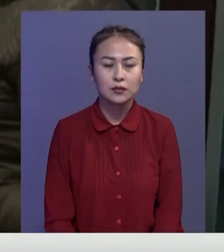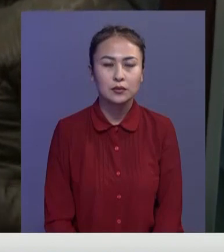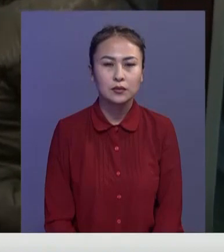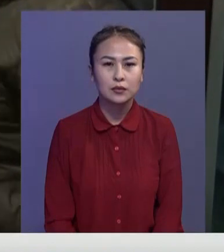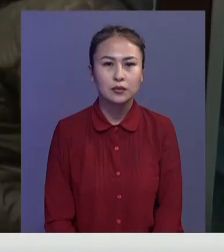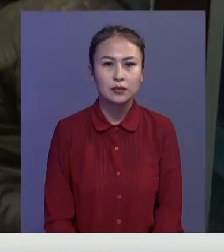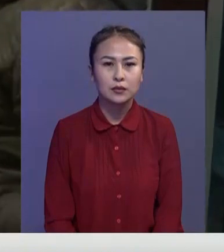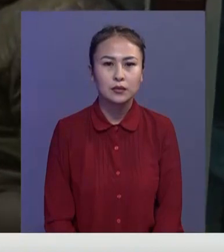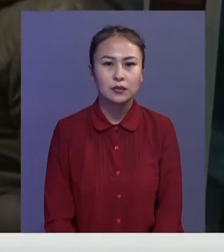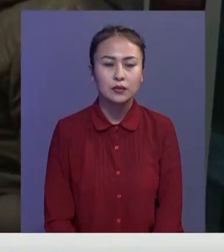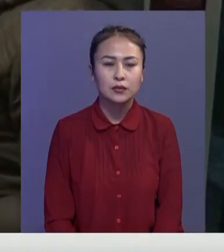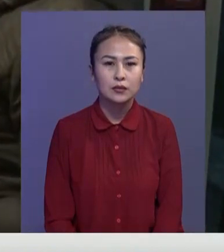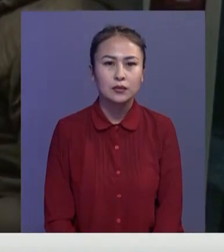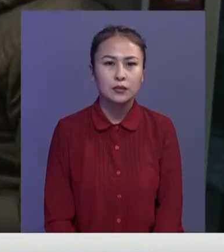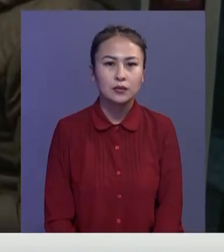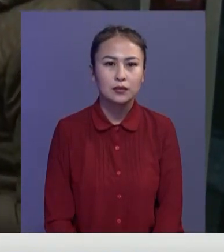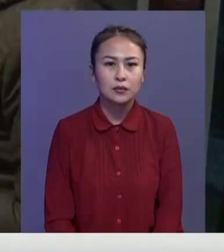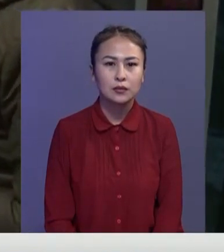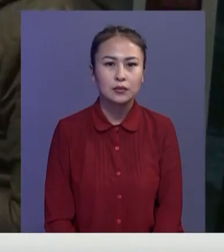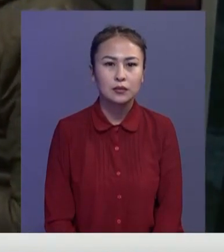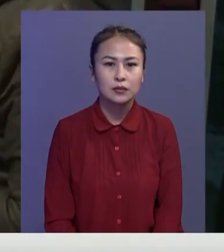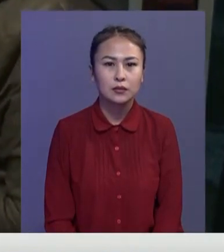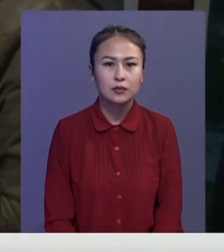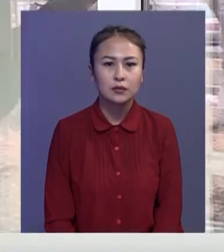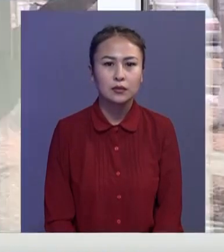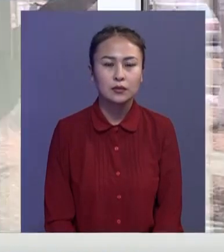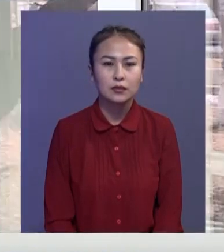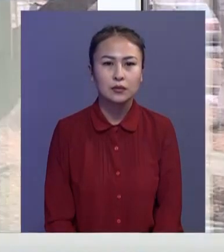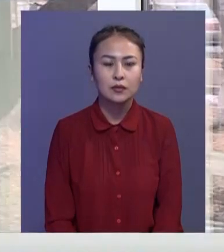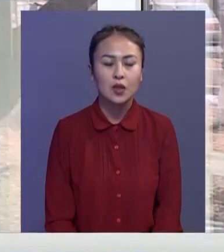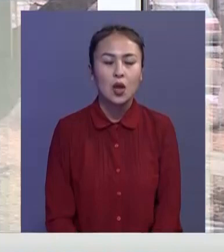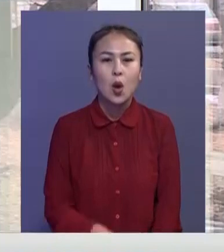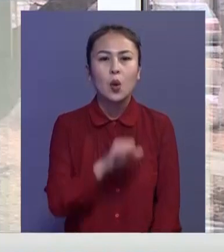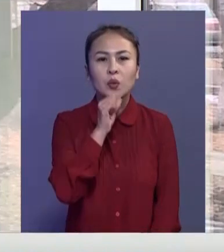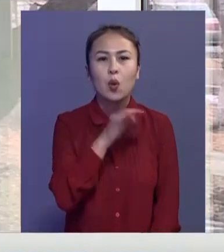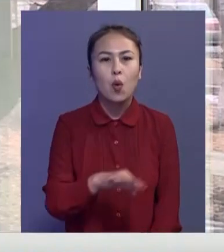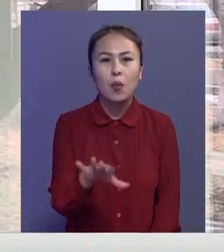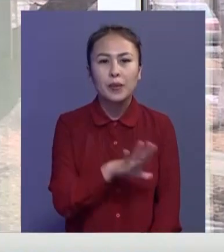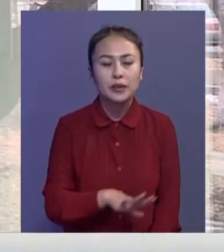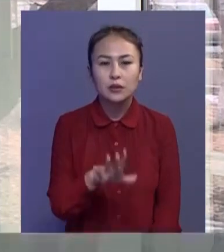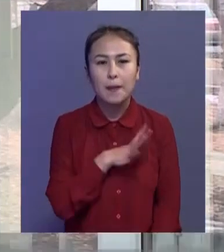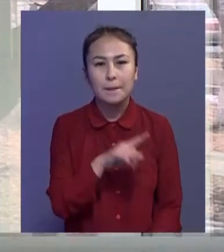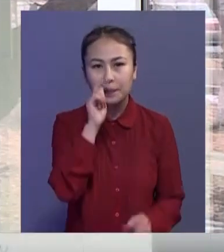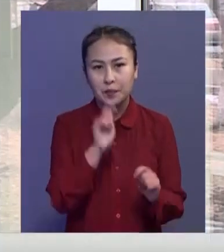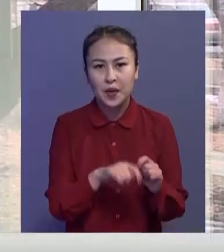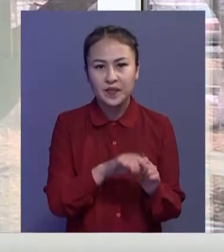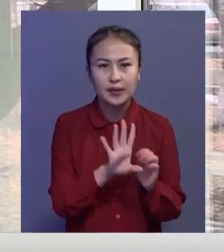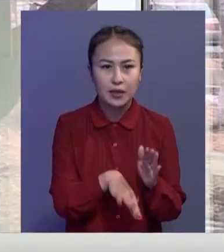23.00. Но незнание закона вас тоже не... Завтрашний день не будем работать. Облыста осы күнге